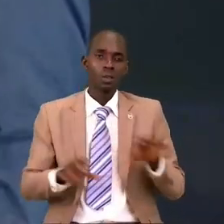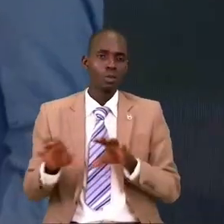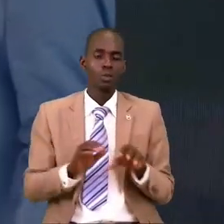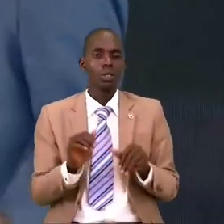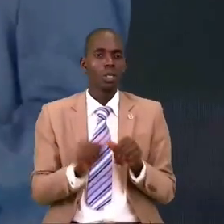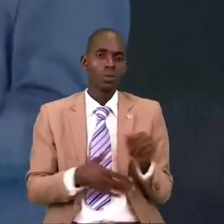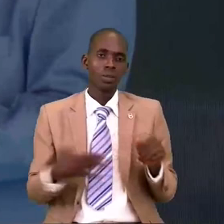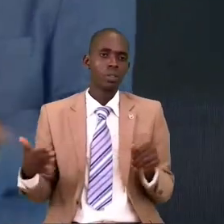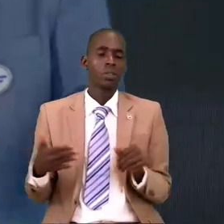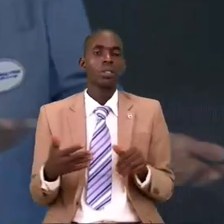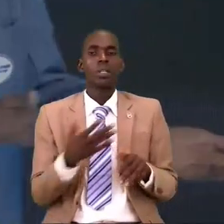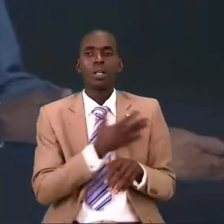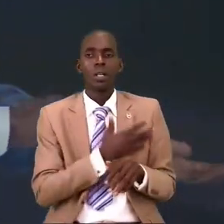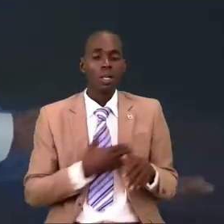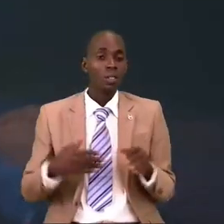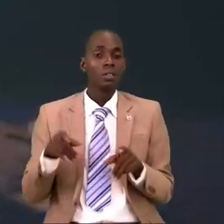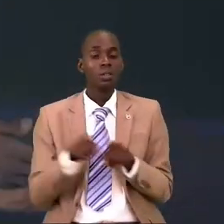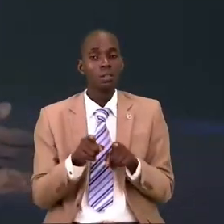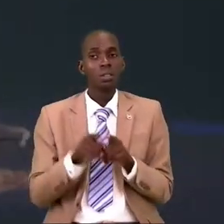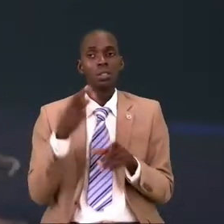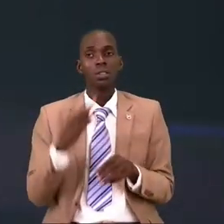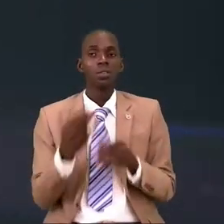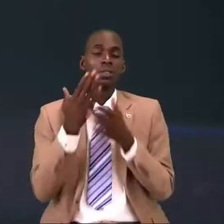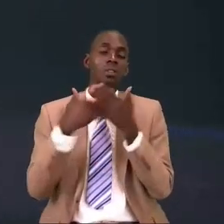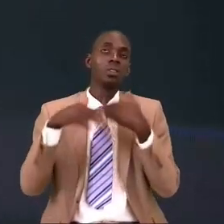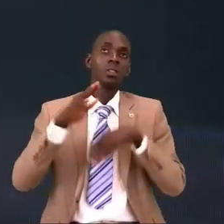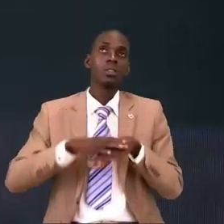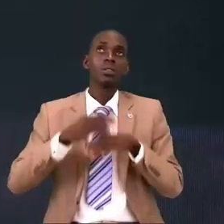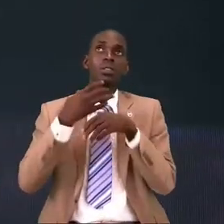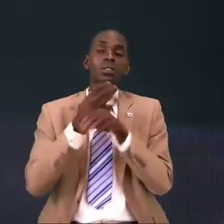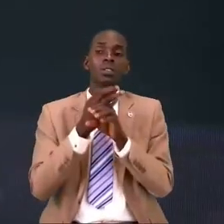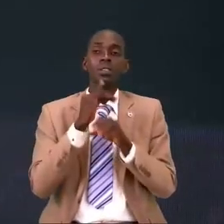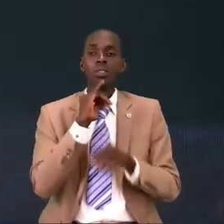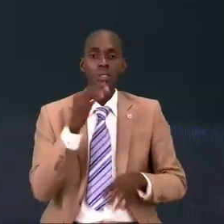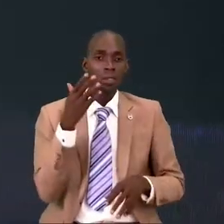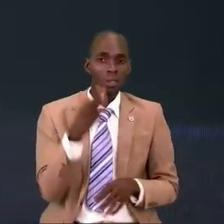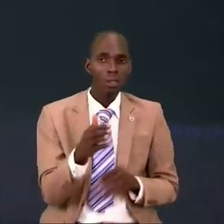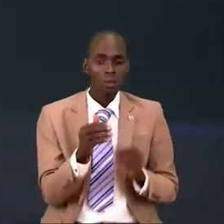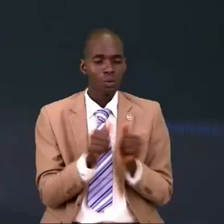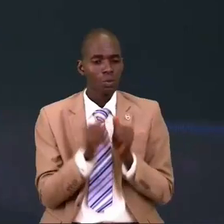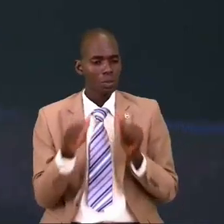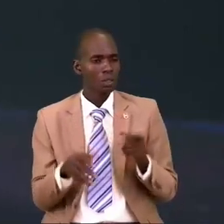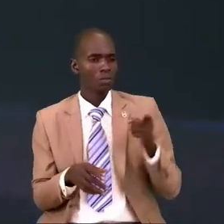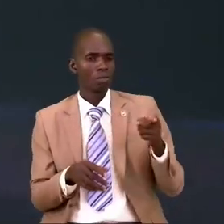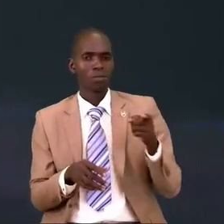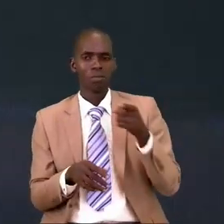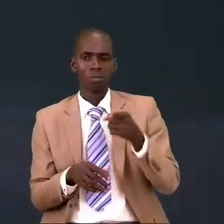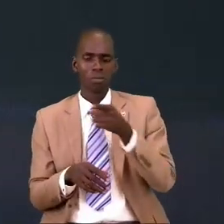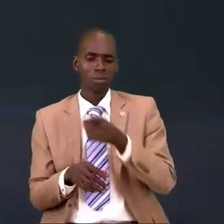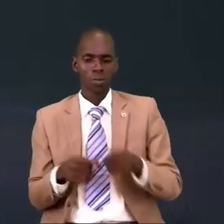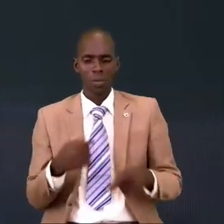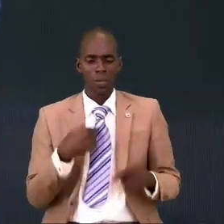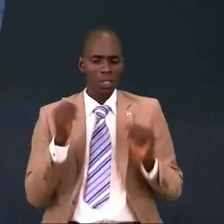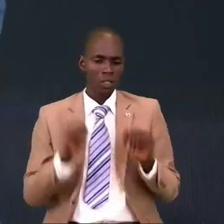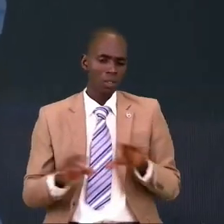là, sans lui, sans eux, sans elle, je ne peux rien faire. Voilà le commandement qui me donne de m'asseoir. Je vais m'asseoir. Et te